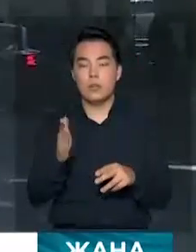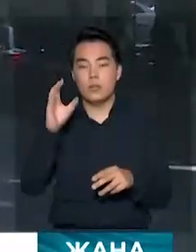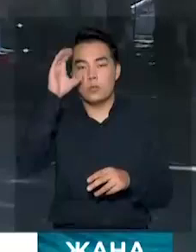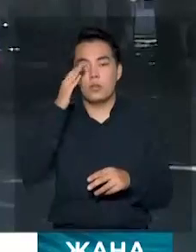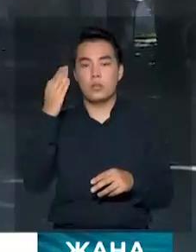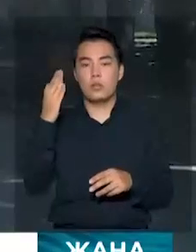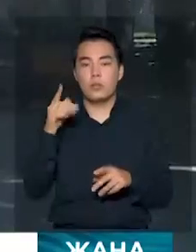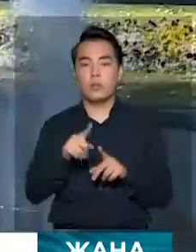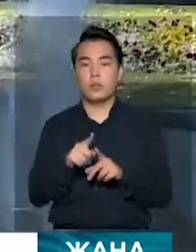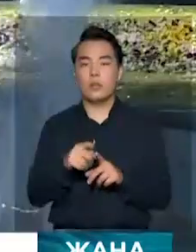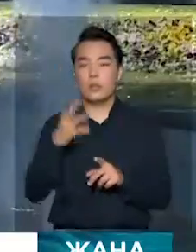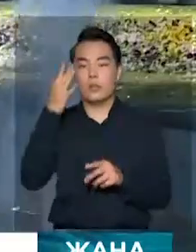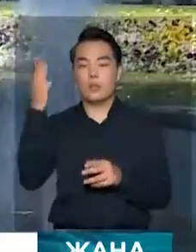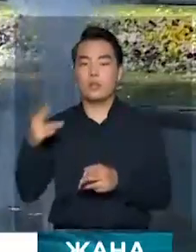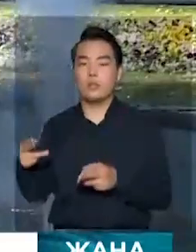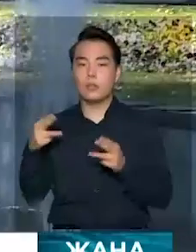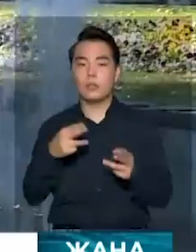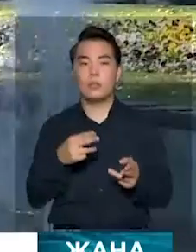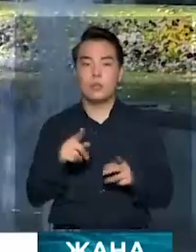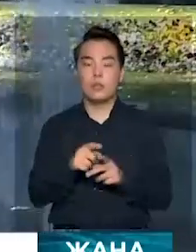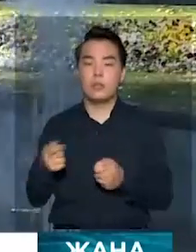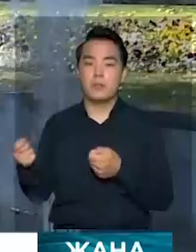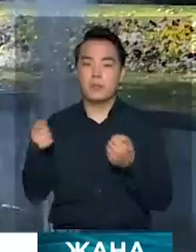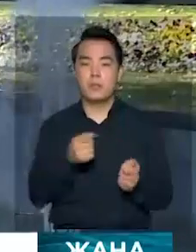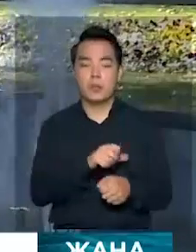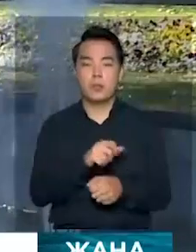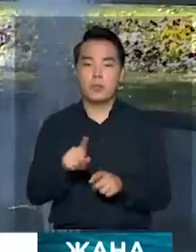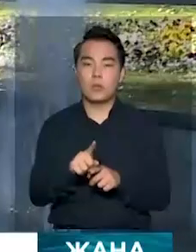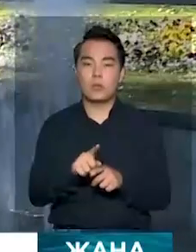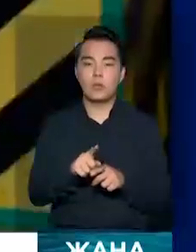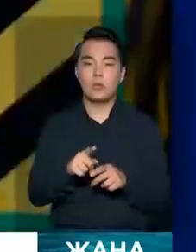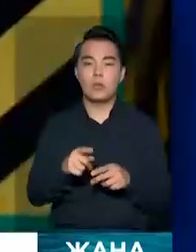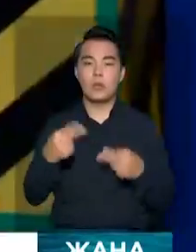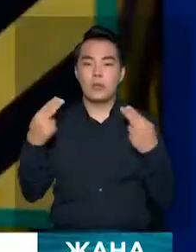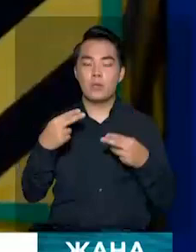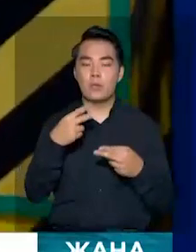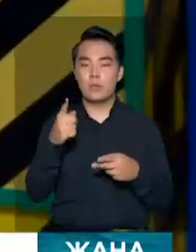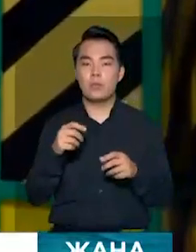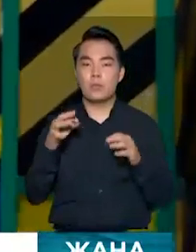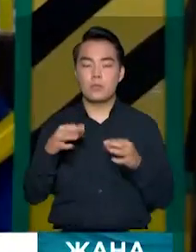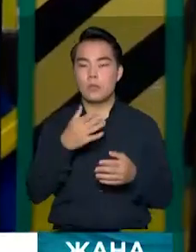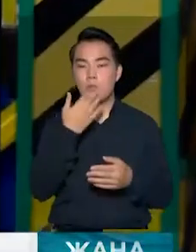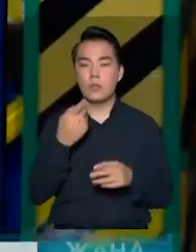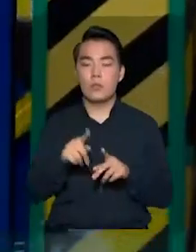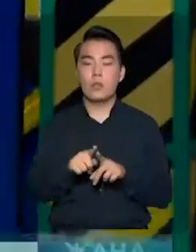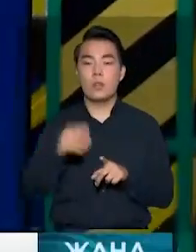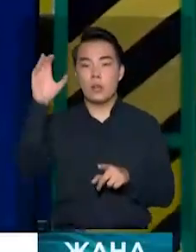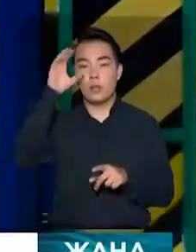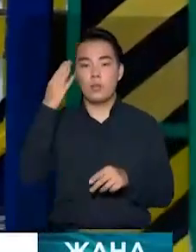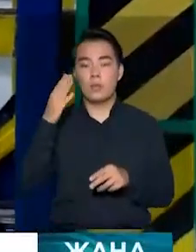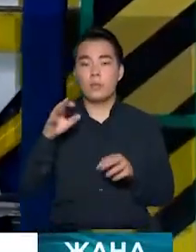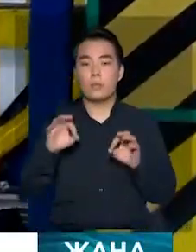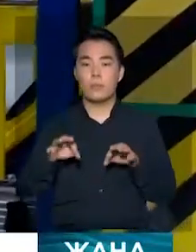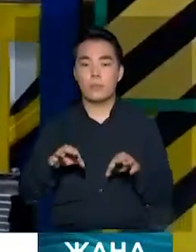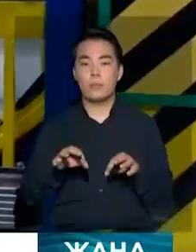өзге елден көлік әкелуге шектеу қойылған. Азаматтары басқа елдің техникаларын тізгіндей алмайды. Өзбекстанда да өзге елдердегідей машина